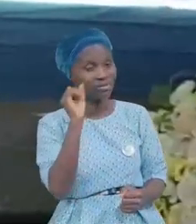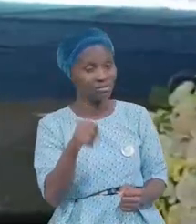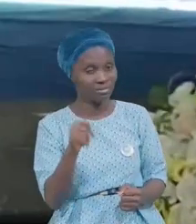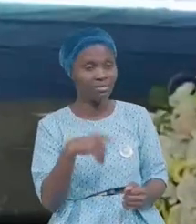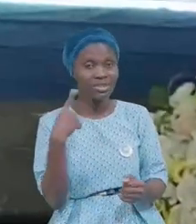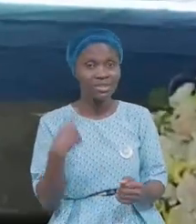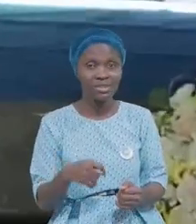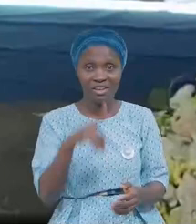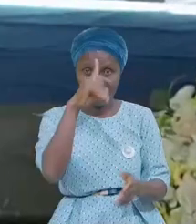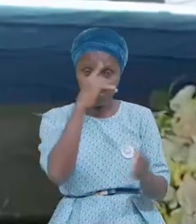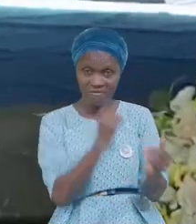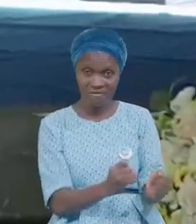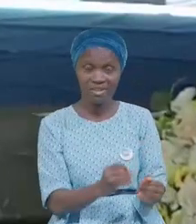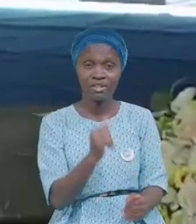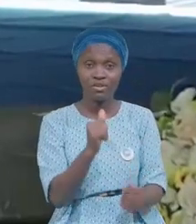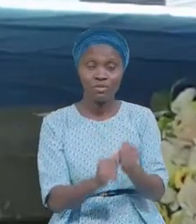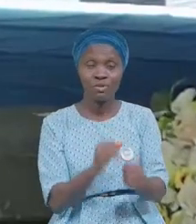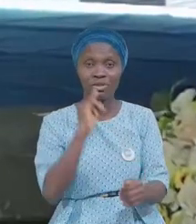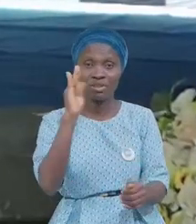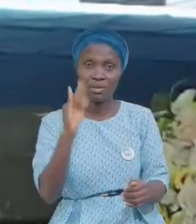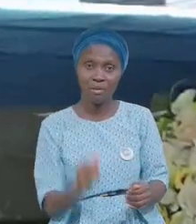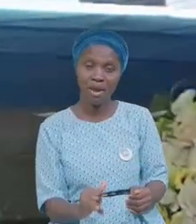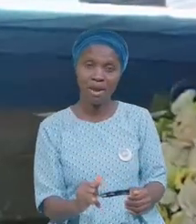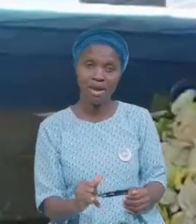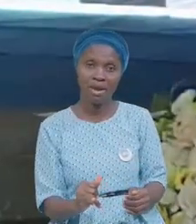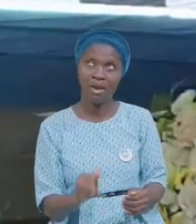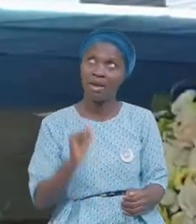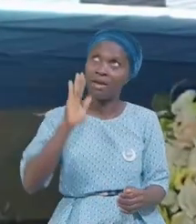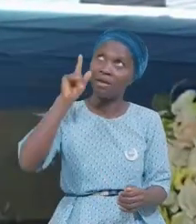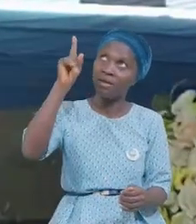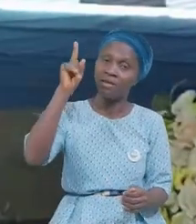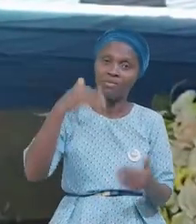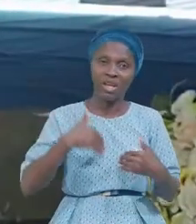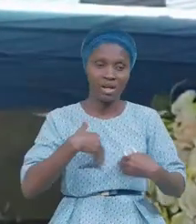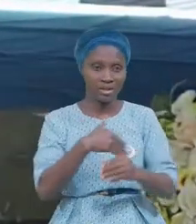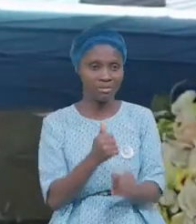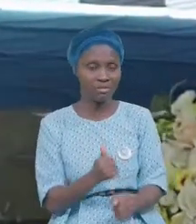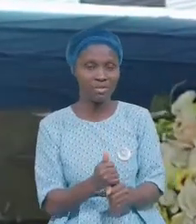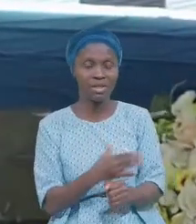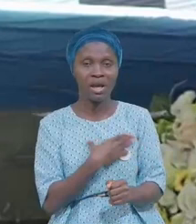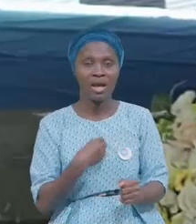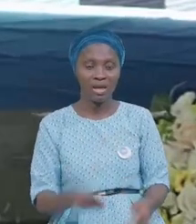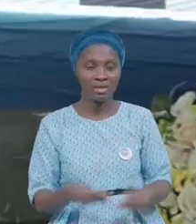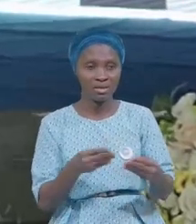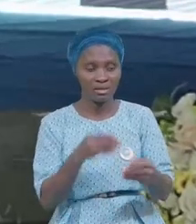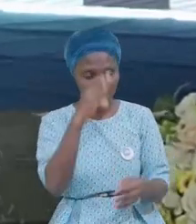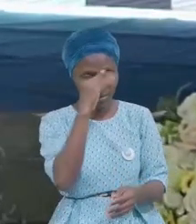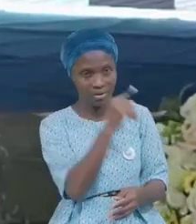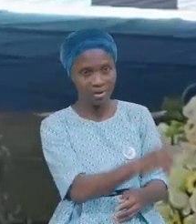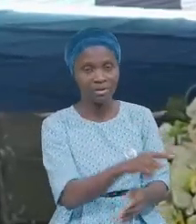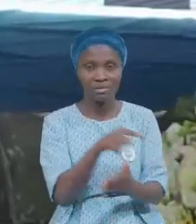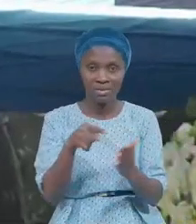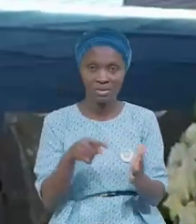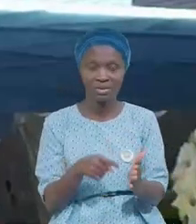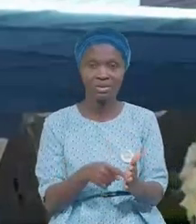lui qui a donné à cet homme cette entière guérison en